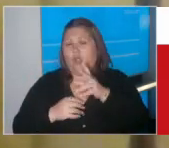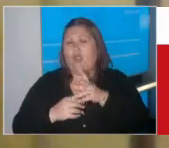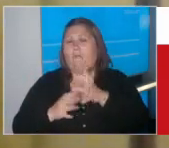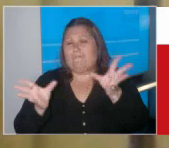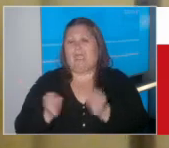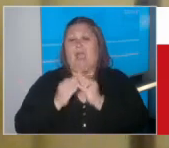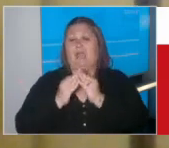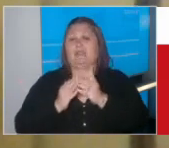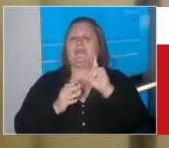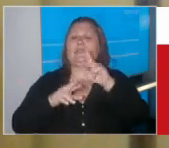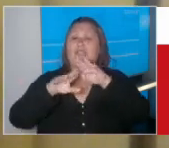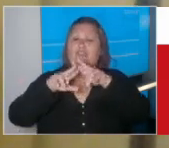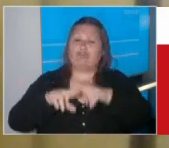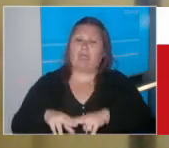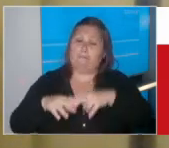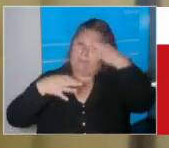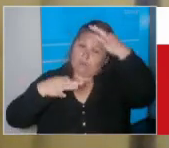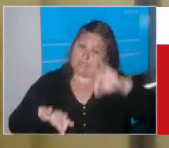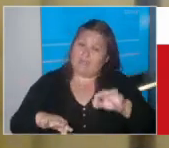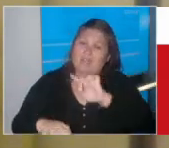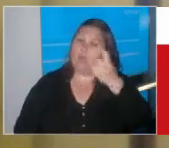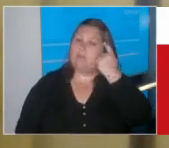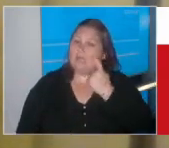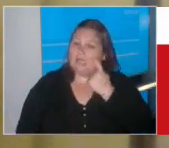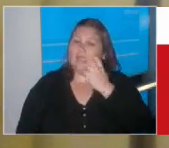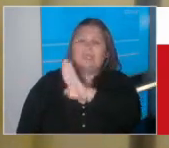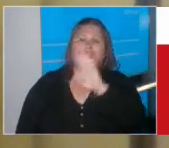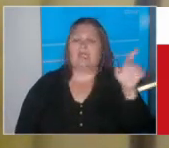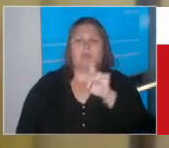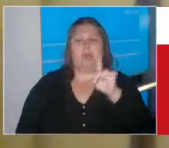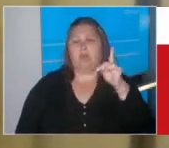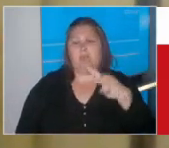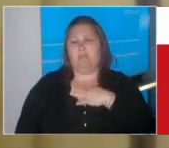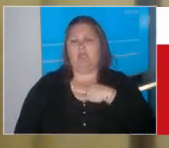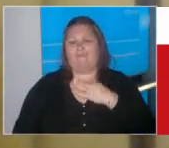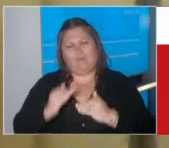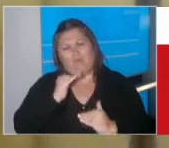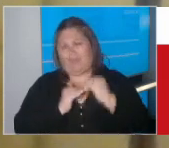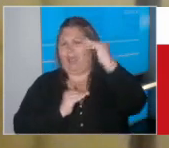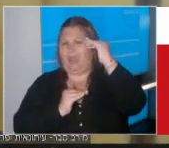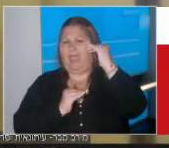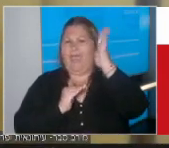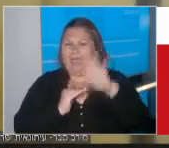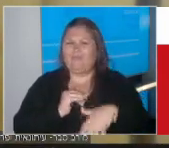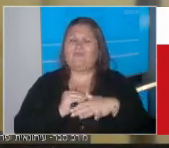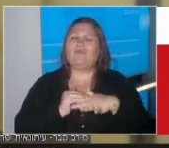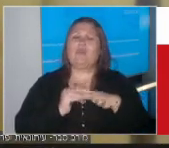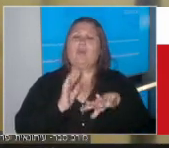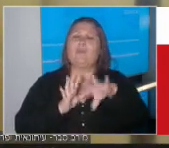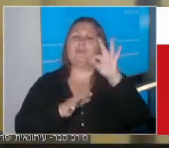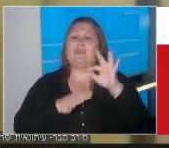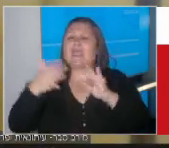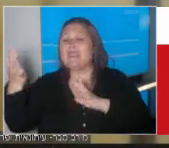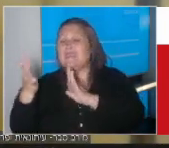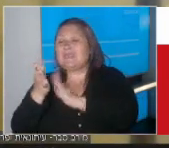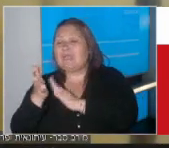יישאר ברף המוסרי ולא הרף הפלילי, נתניהו לא ייפגע מכך, ואפילו יעלה, אפילו מצביע כן. ימין רך. אפילו אנשים